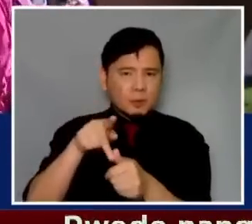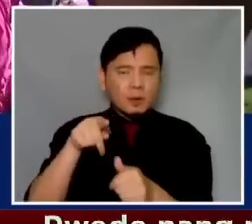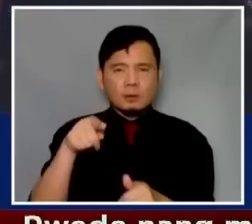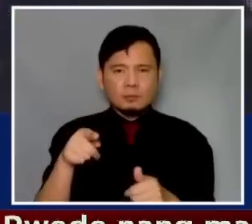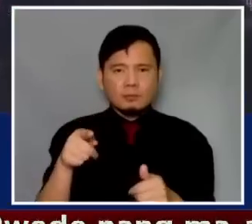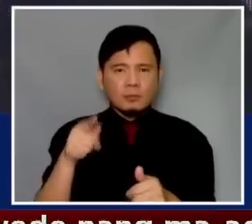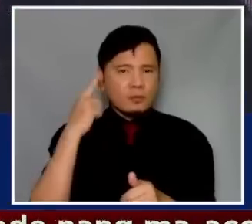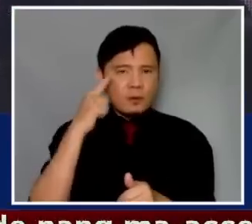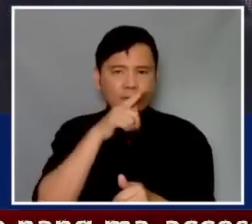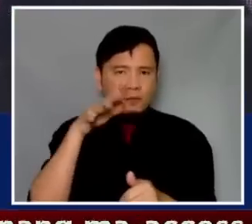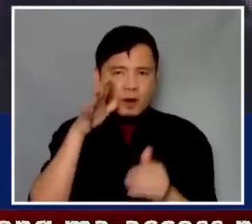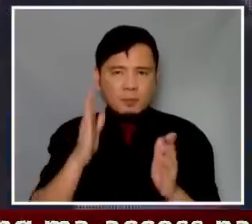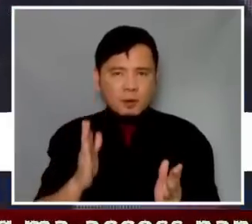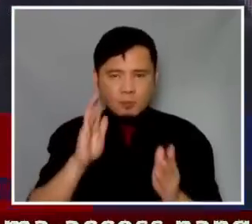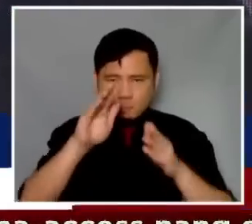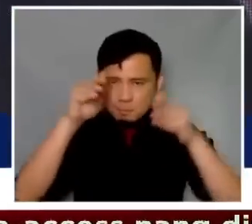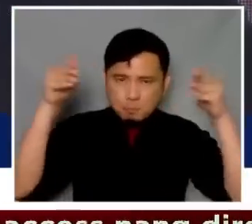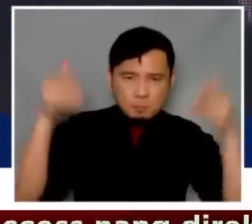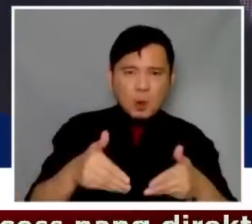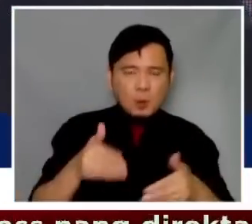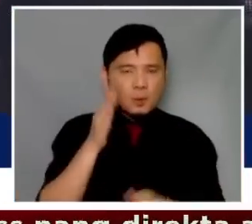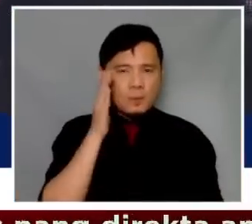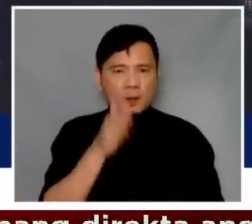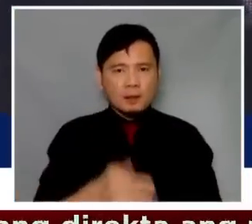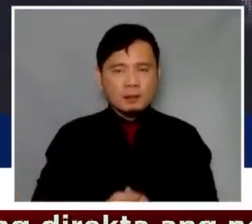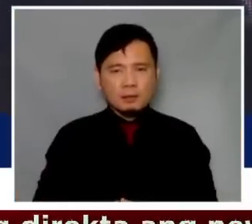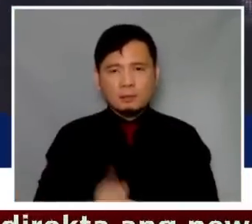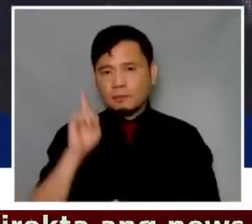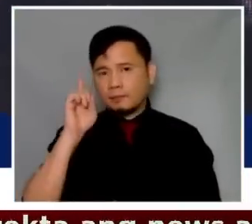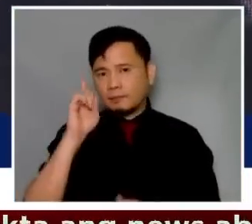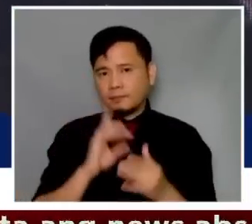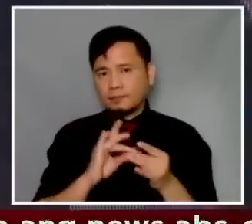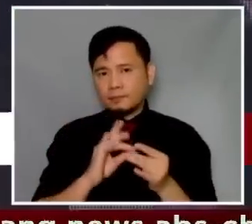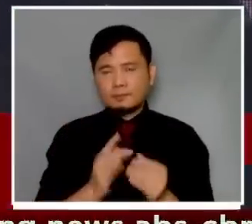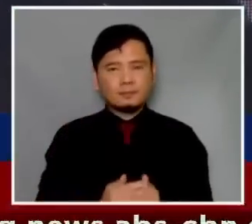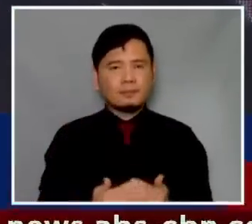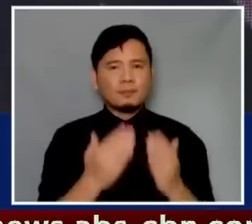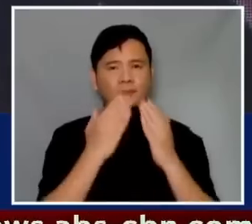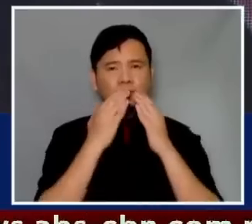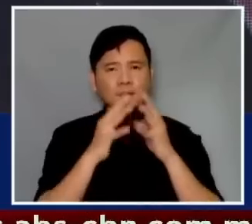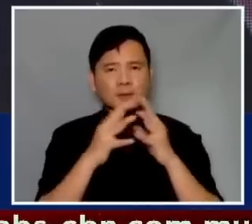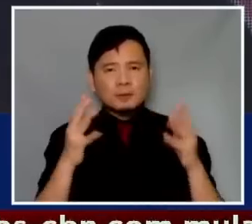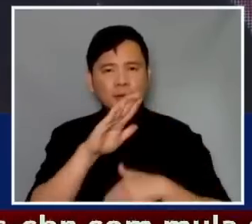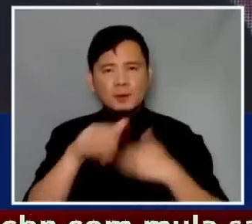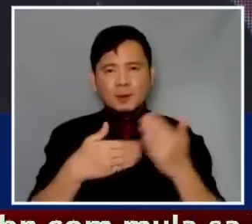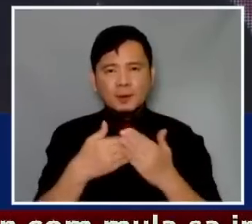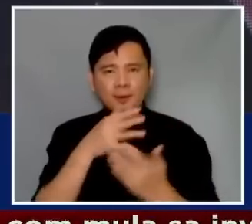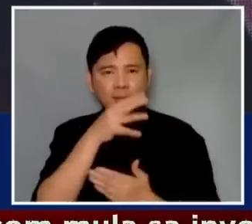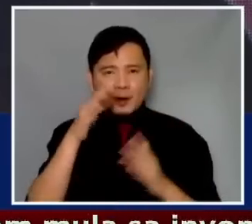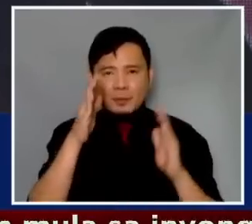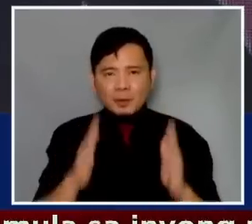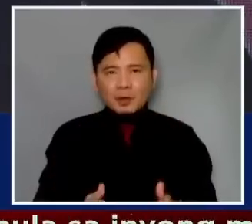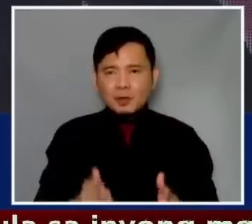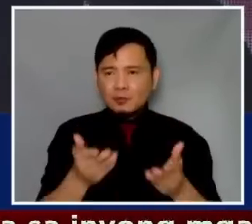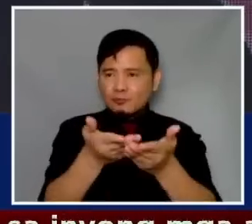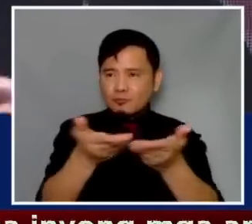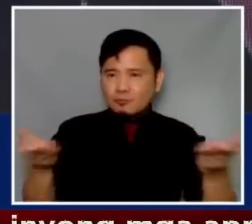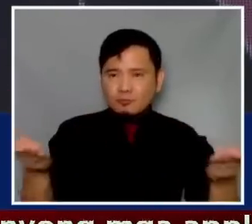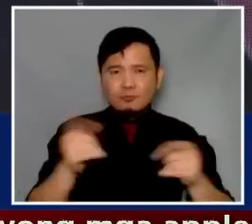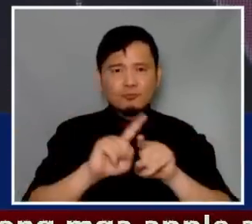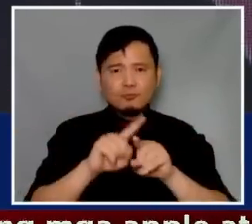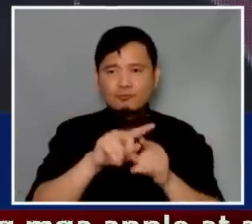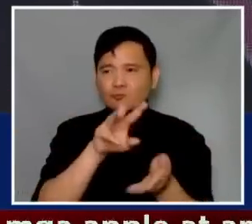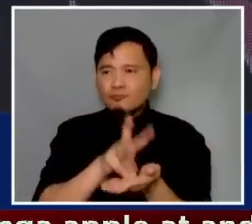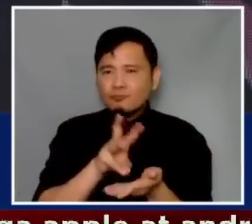magsasaka. Nagpapasalamat ako sa inyo, sa ating sumilaw farmers, sa ating San Simon farmers, sa